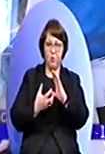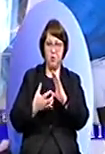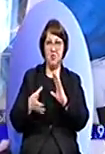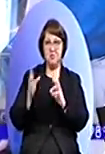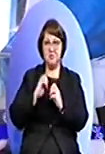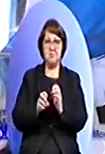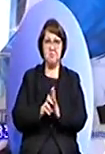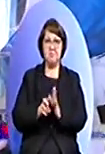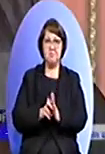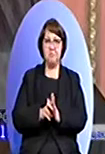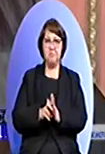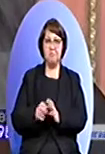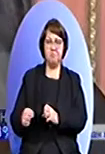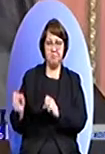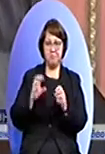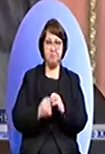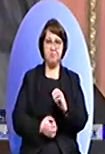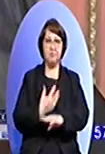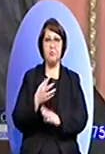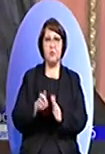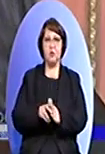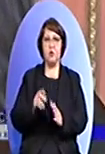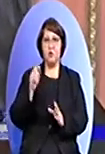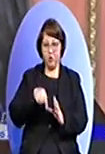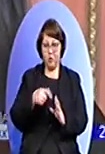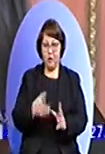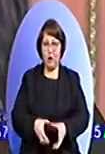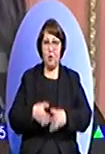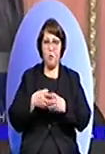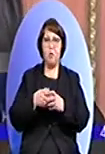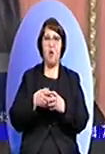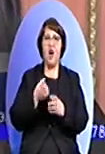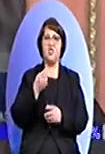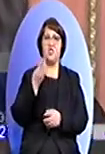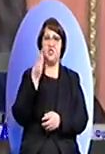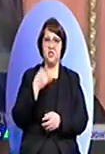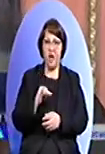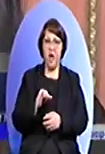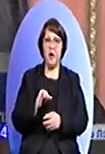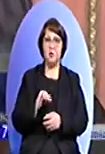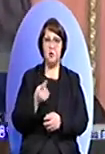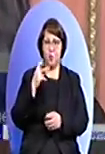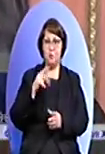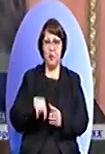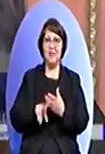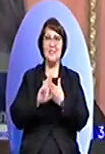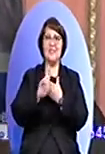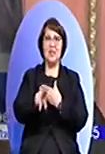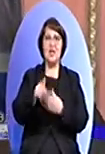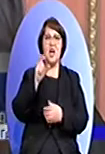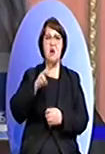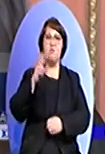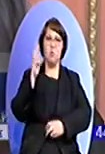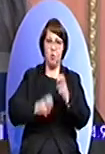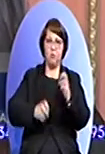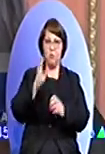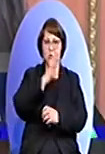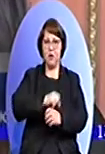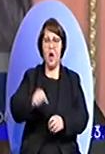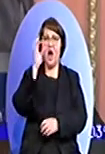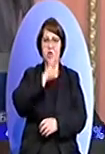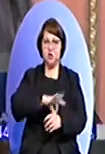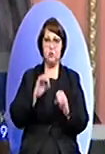хэлж байна. Дотор нь бидний сонирхоод байгаа ашигт нэгтэл байгаа юм байна. Тийм болохоор бид нар цаашид эмийн үйлдвэрлэлээр хэрэгжилж болох юм байна.